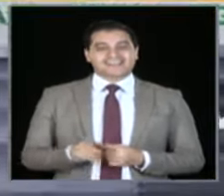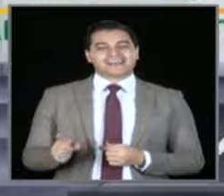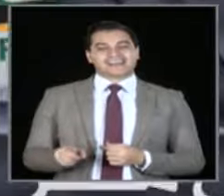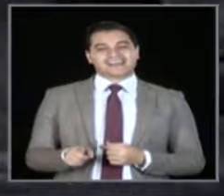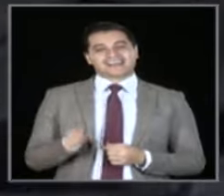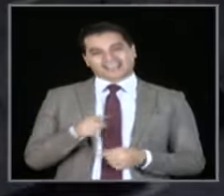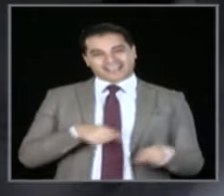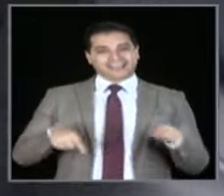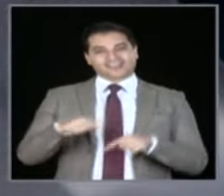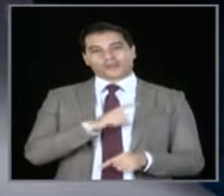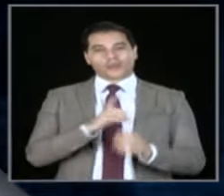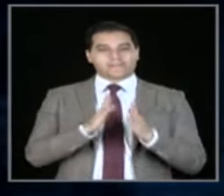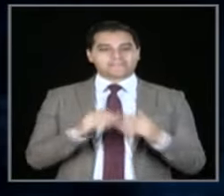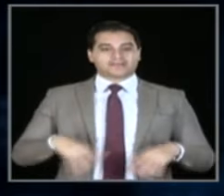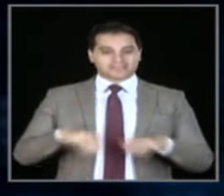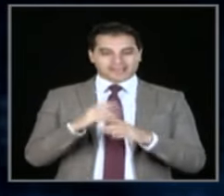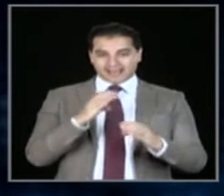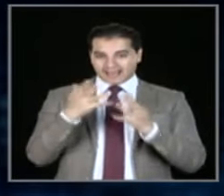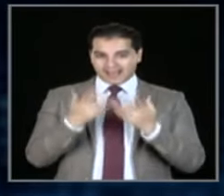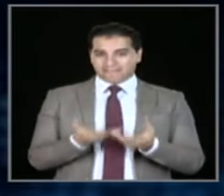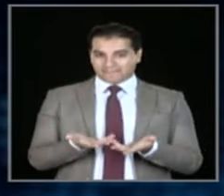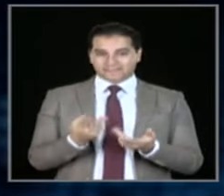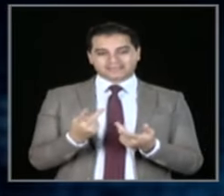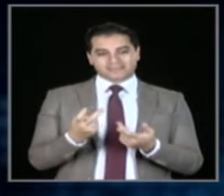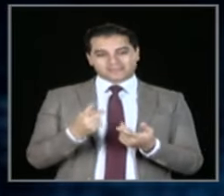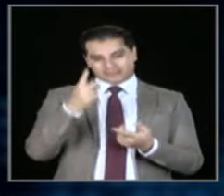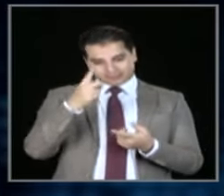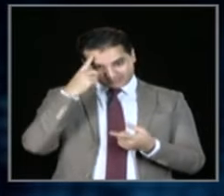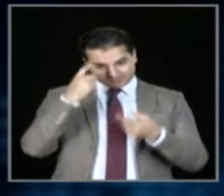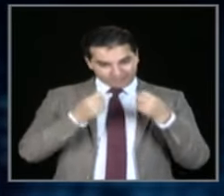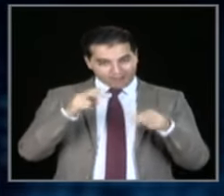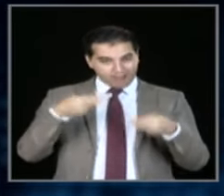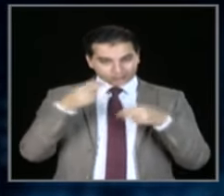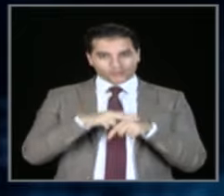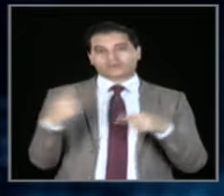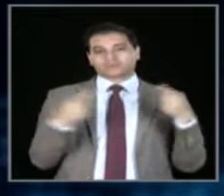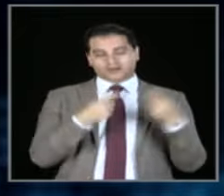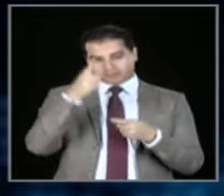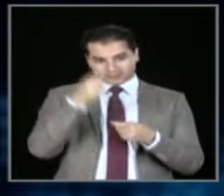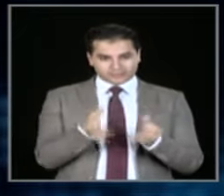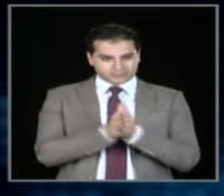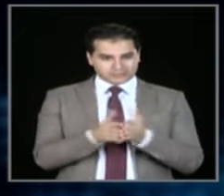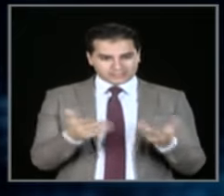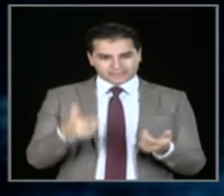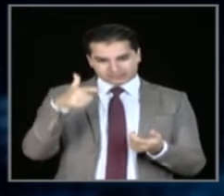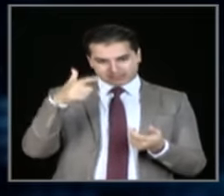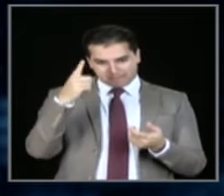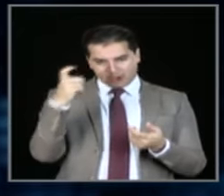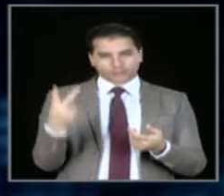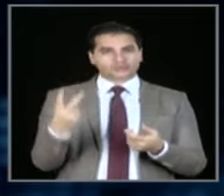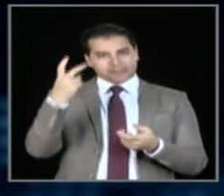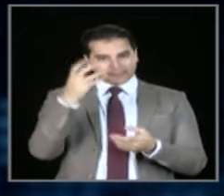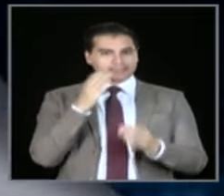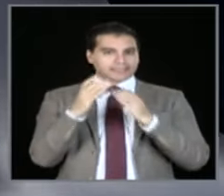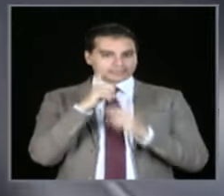وبكده طلاب مصر جمعوا 70 نقطة في فقرة تحت الضغط وضربات الجزاء، ويبقى الرصيد لحد دلوقتي 170